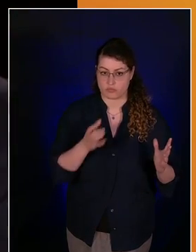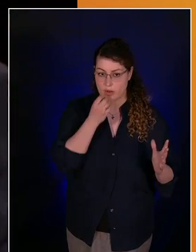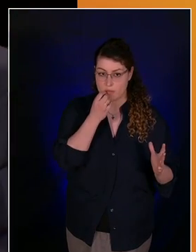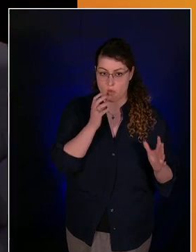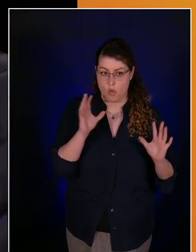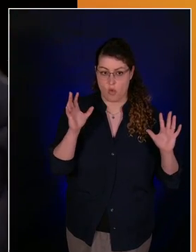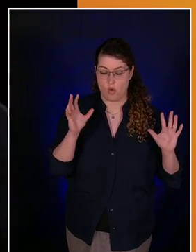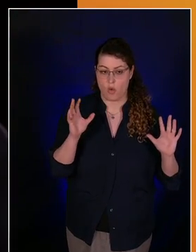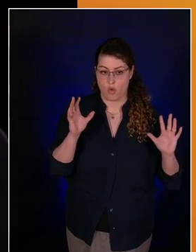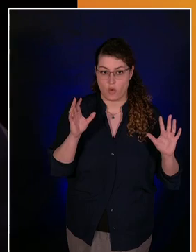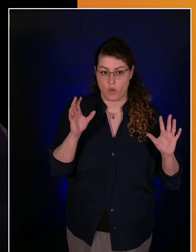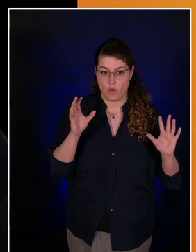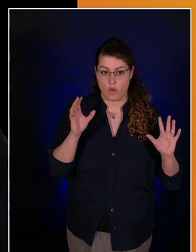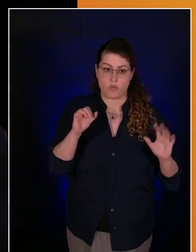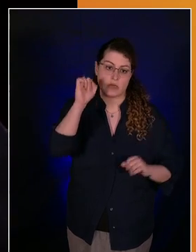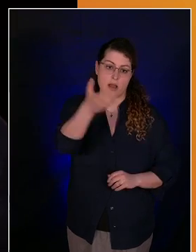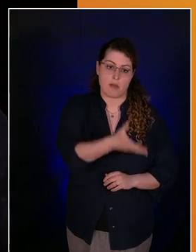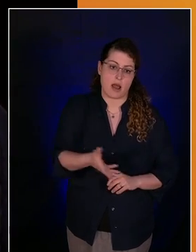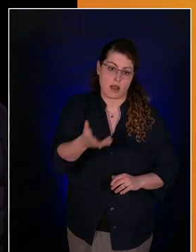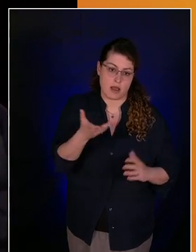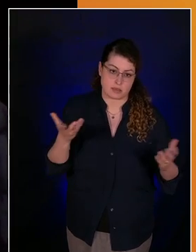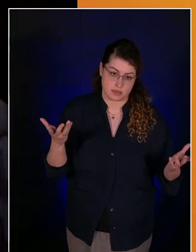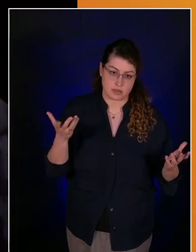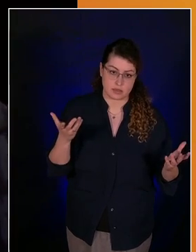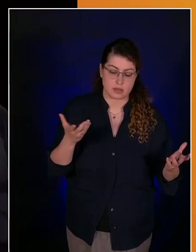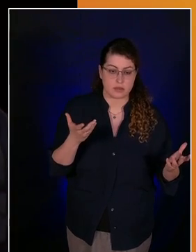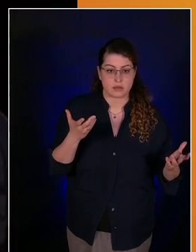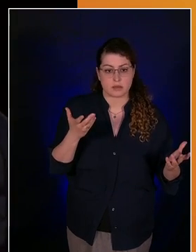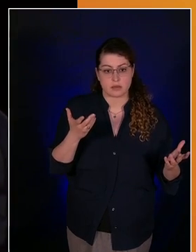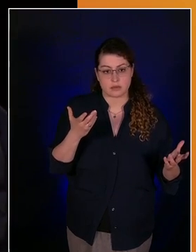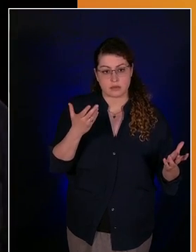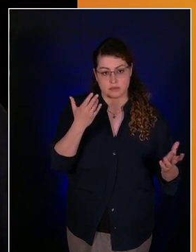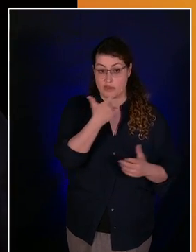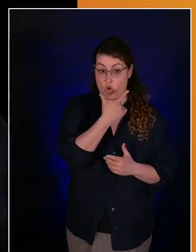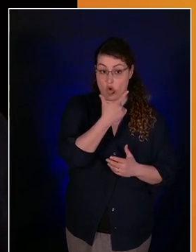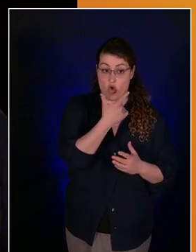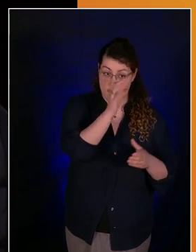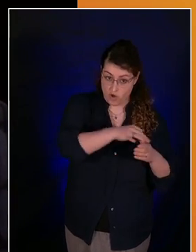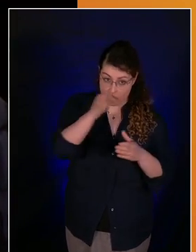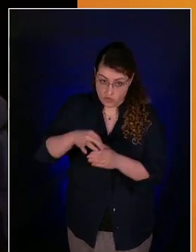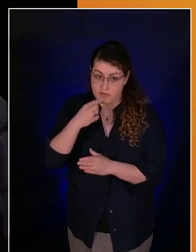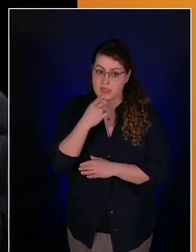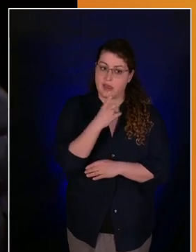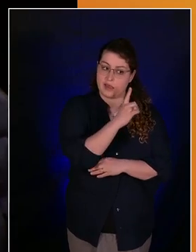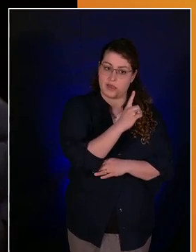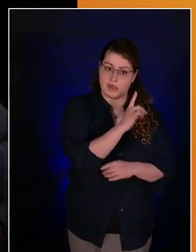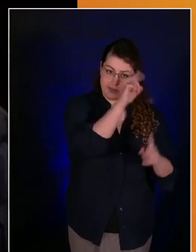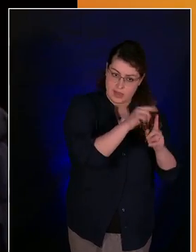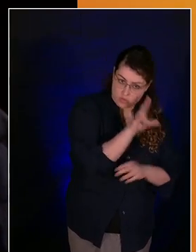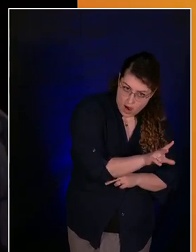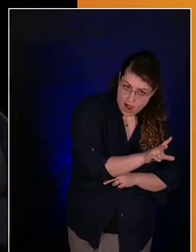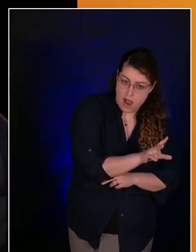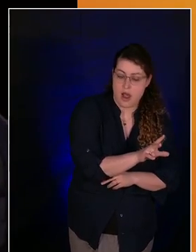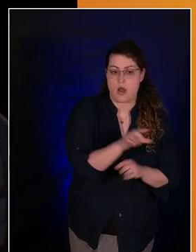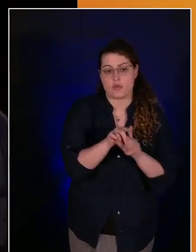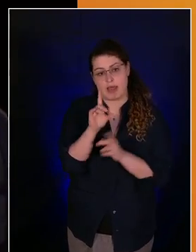bon donc mes camarades s'il y en a qui ont effectué déjà les deux votes c'estd le document thème 3 et le document